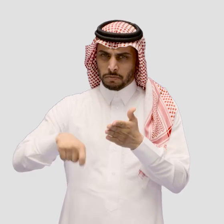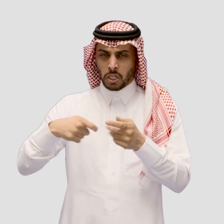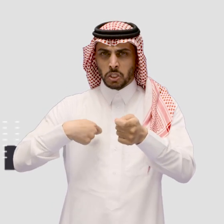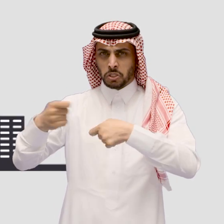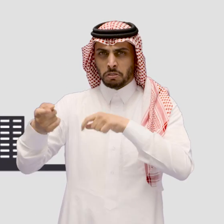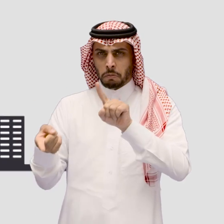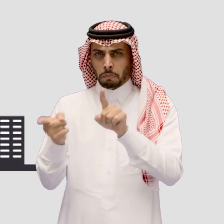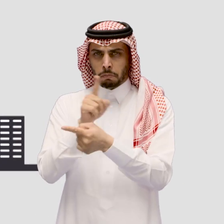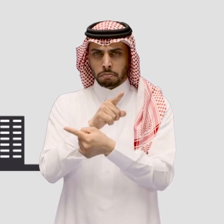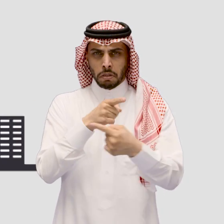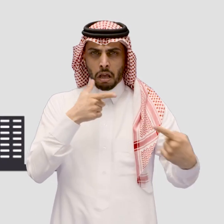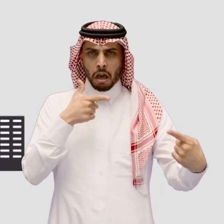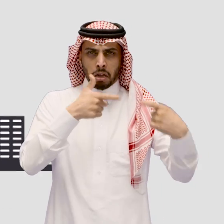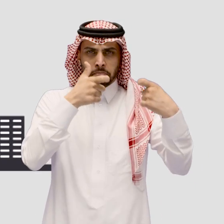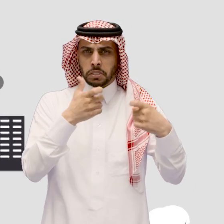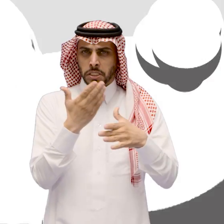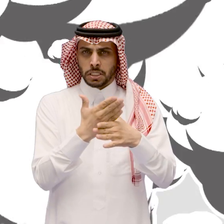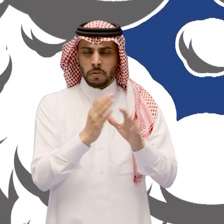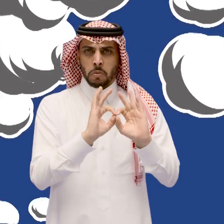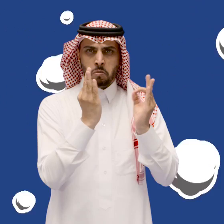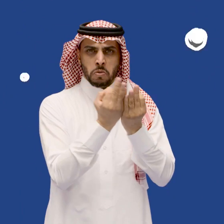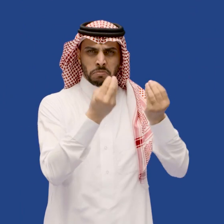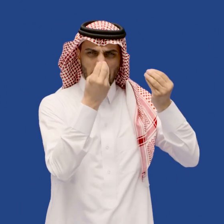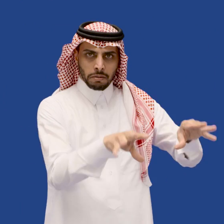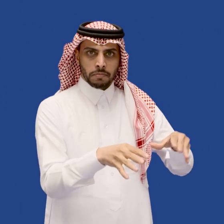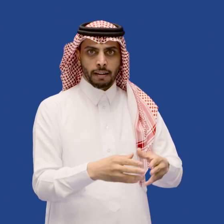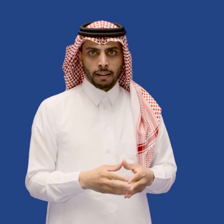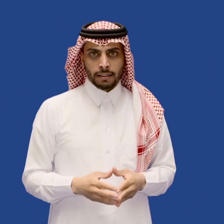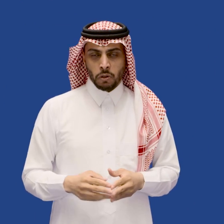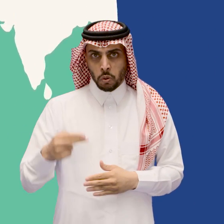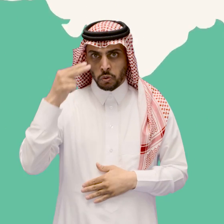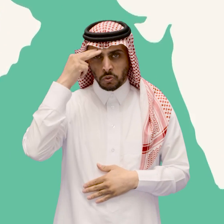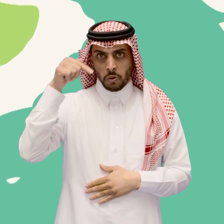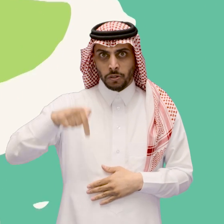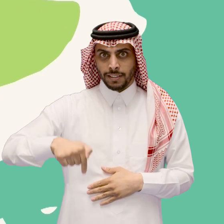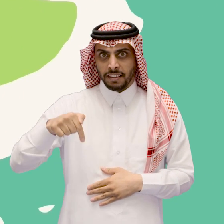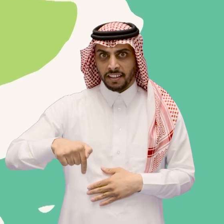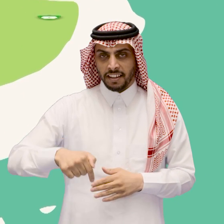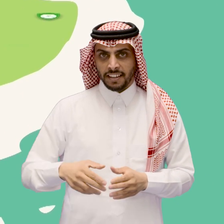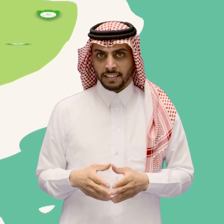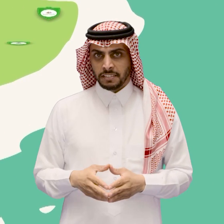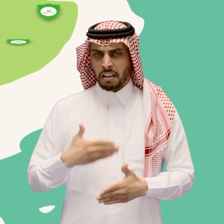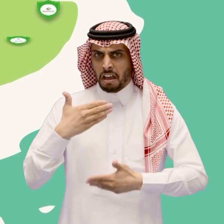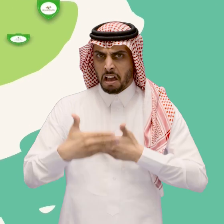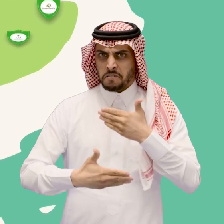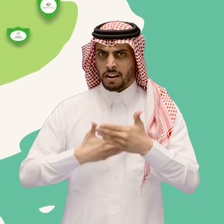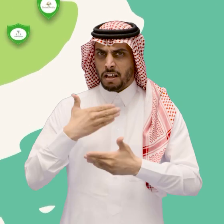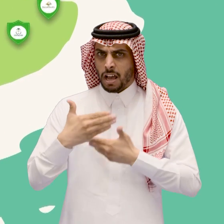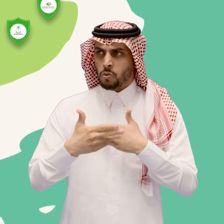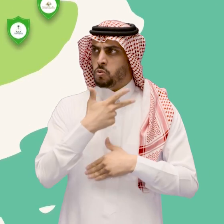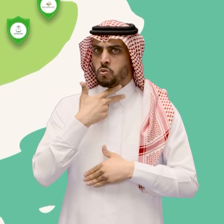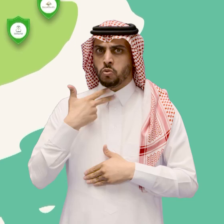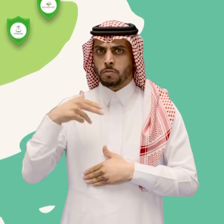تجارة إلى وصفها حرباً لهلاك المجتمعات. في المملكة العربية السعودية، سعت كافة